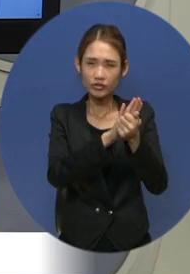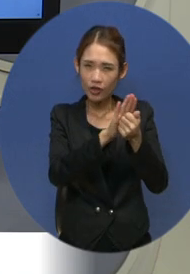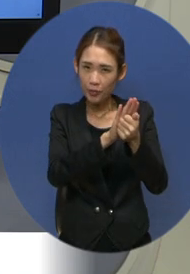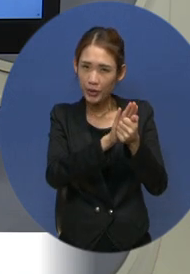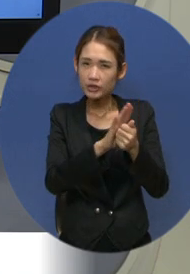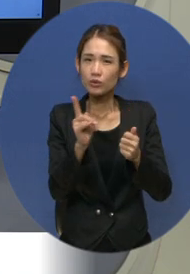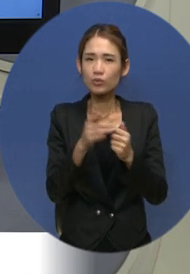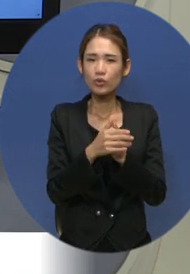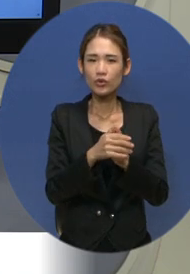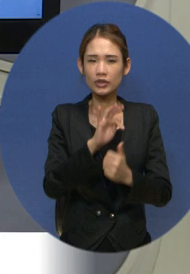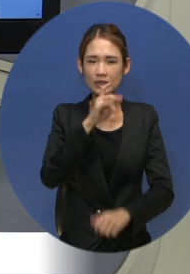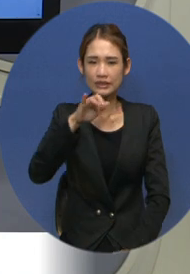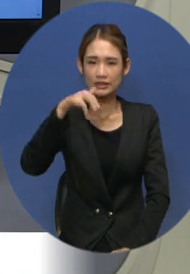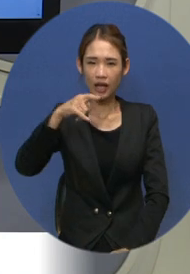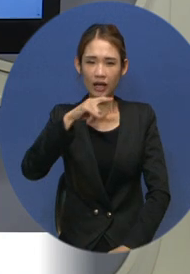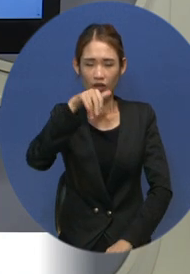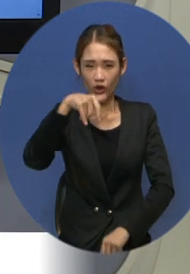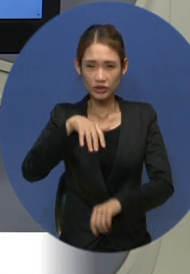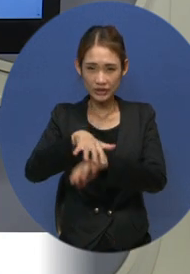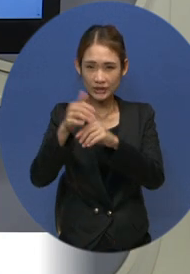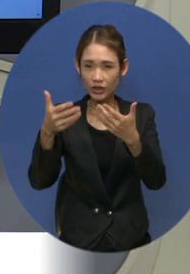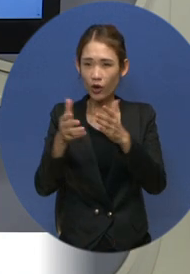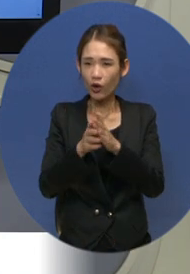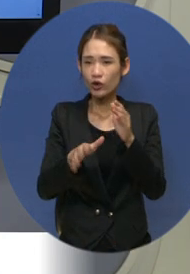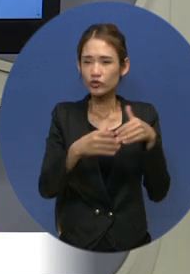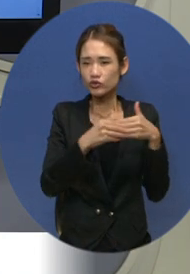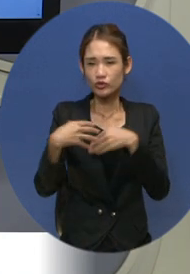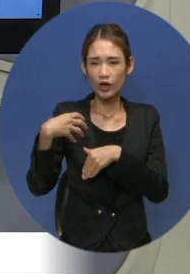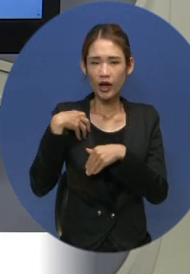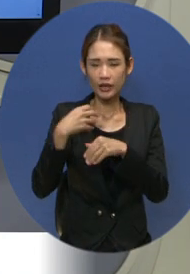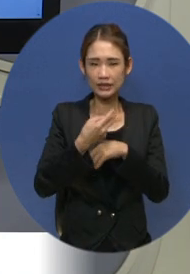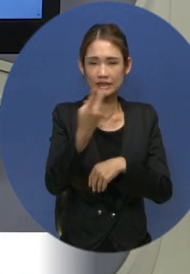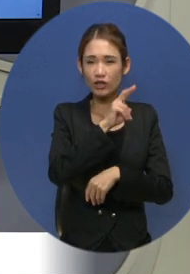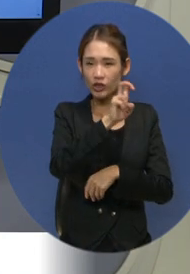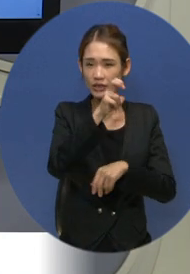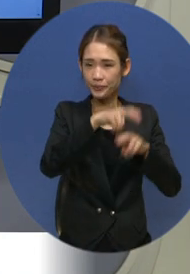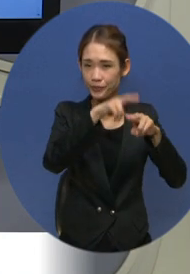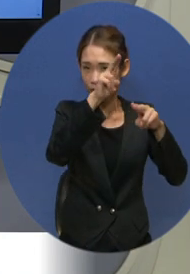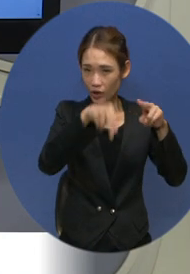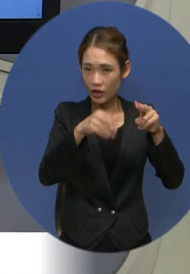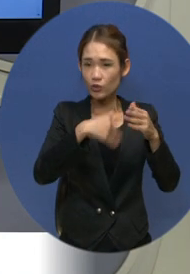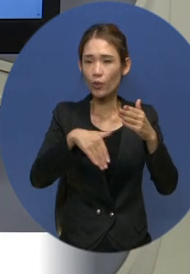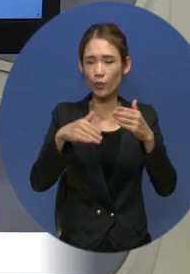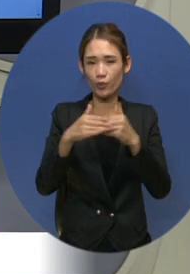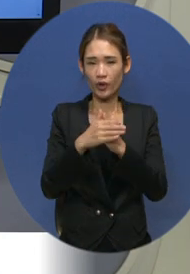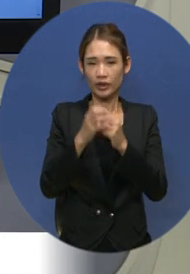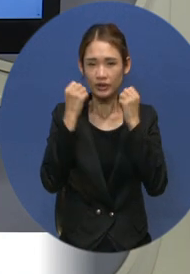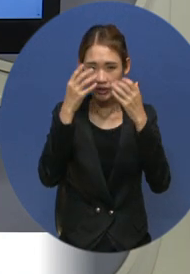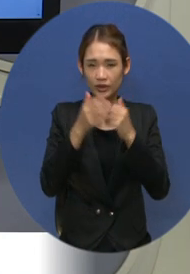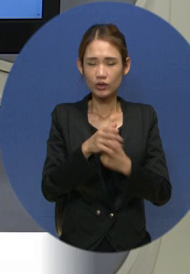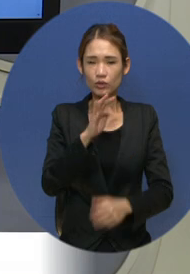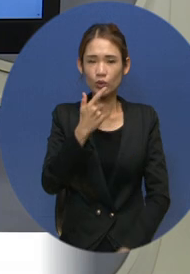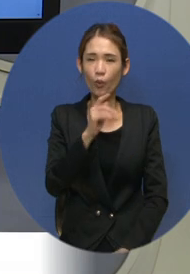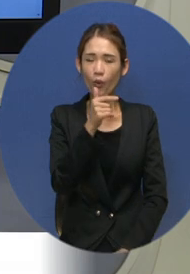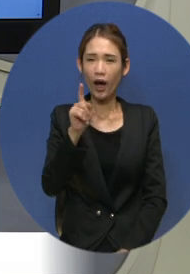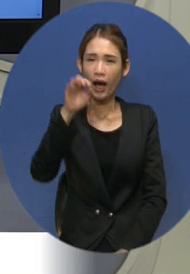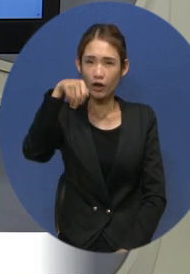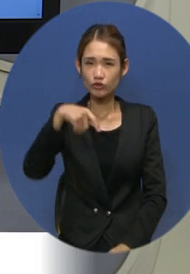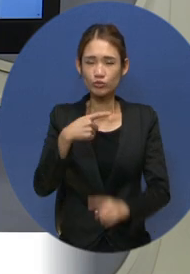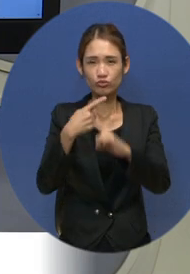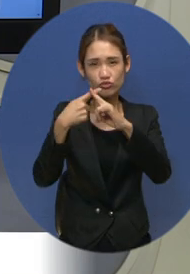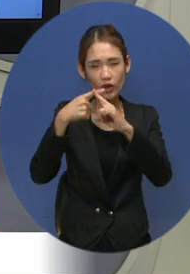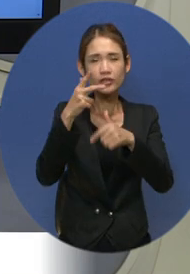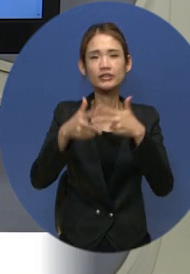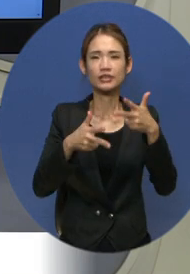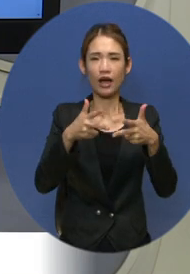인사 혁신 쳐 에서 주관한 2020 퇴직 공무원 사회 공헌 신교 사업 노하우 플러스 사업 의 일환으로